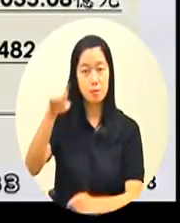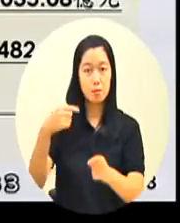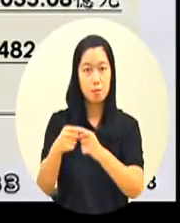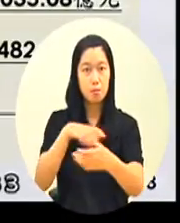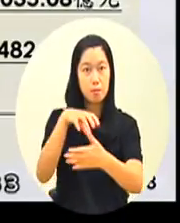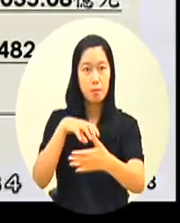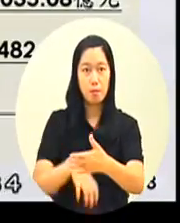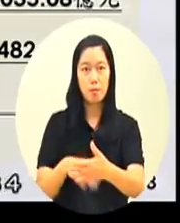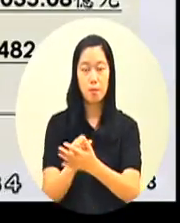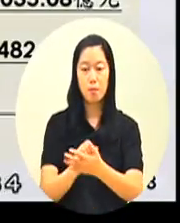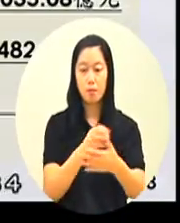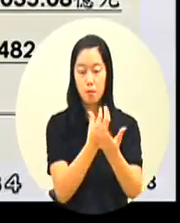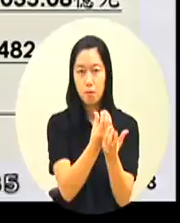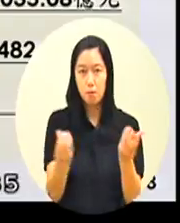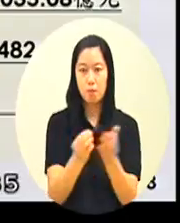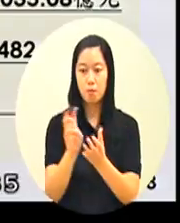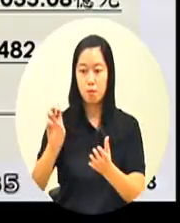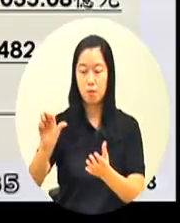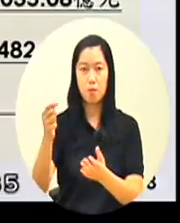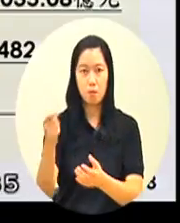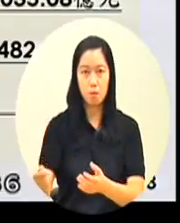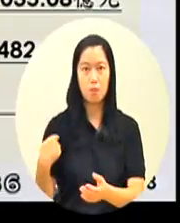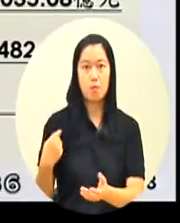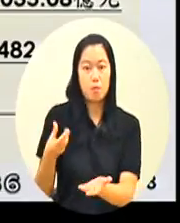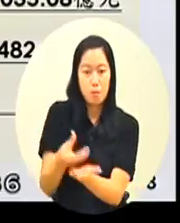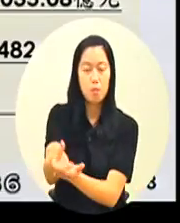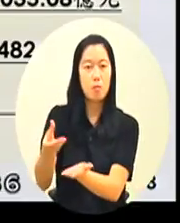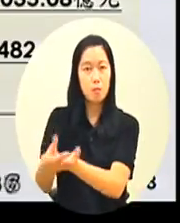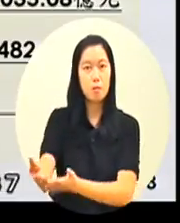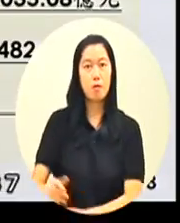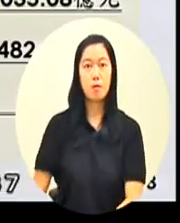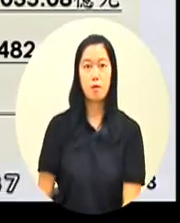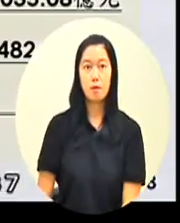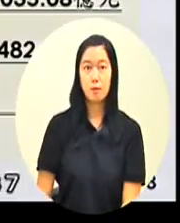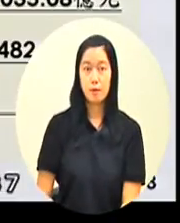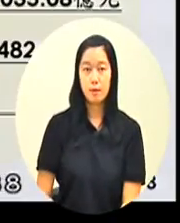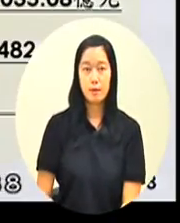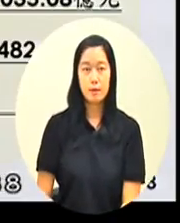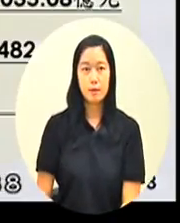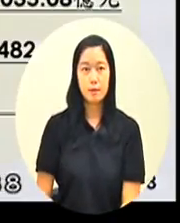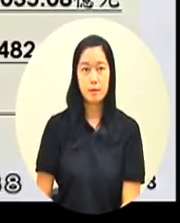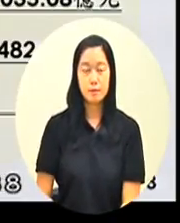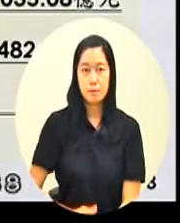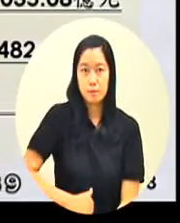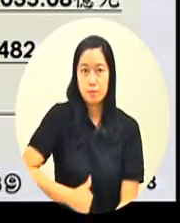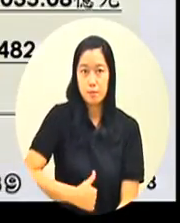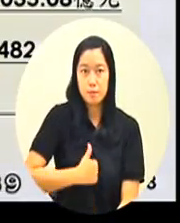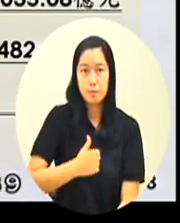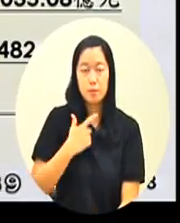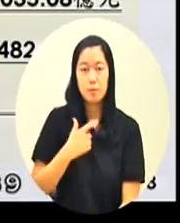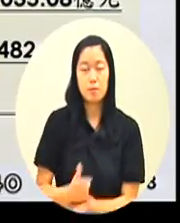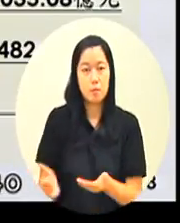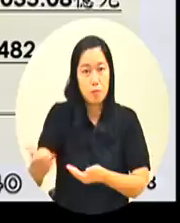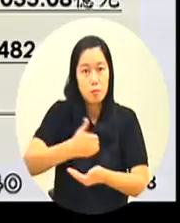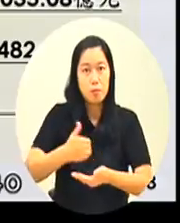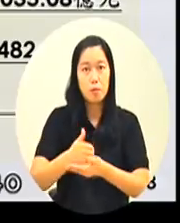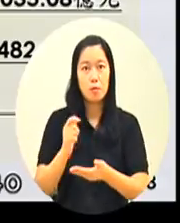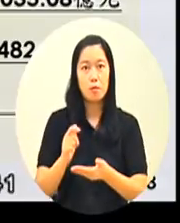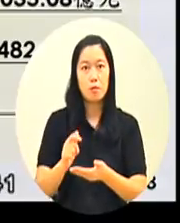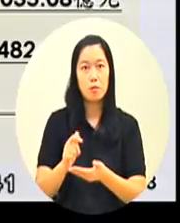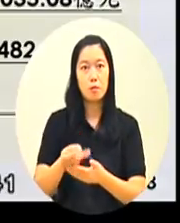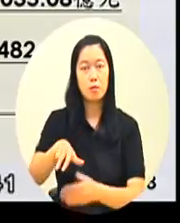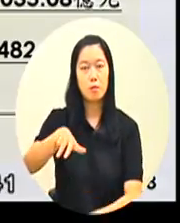其中有35亿多是还本的部分，实际净举债就是收支差短的部分是